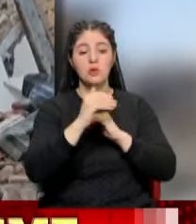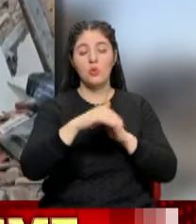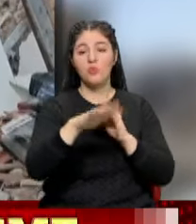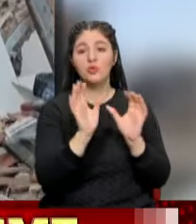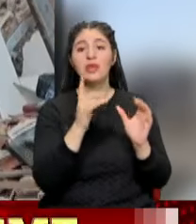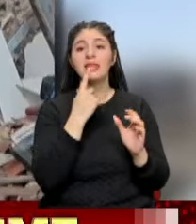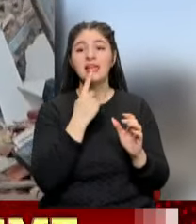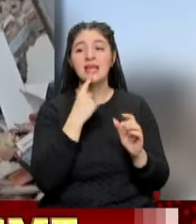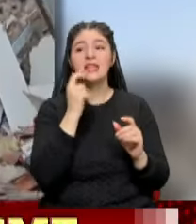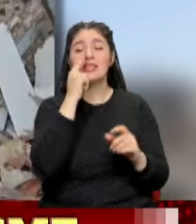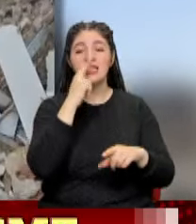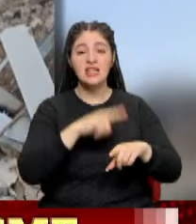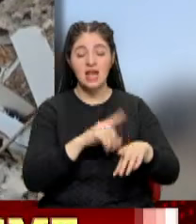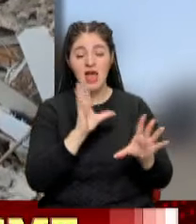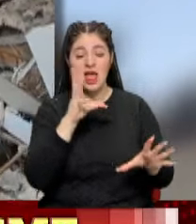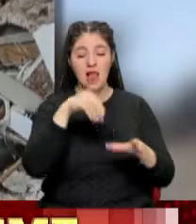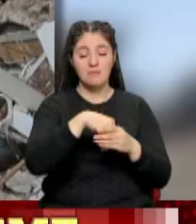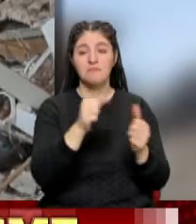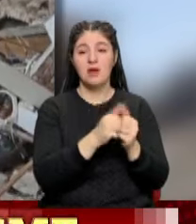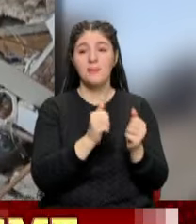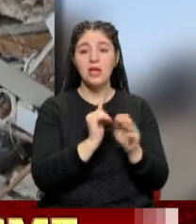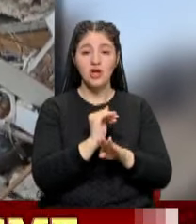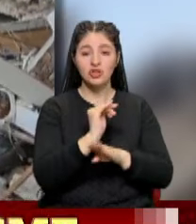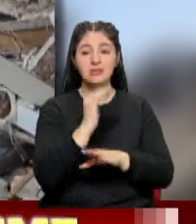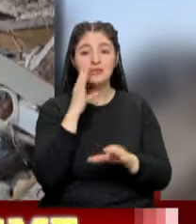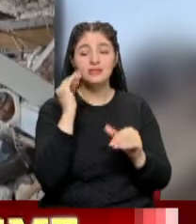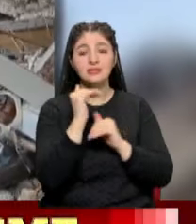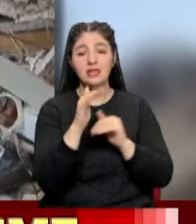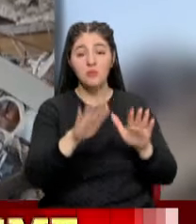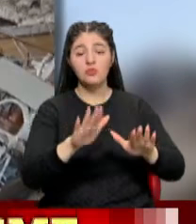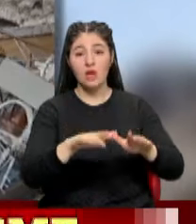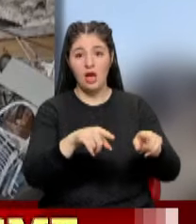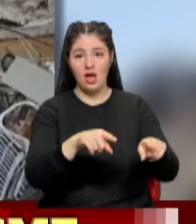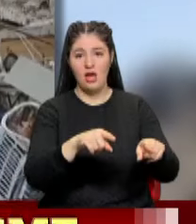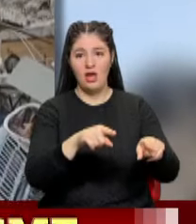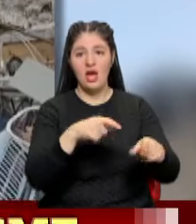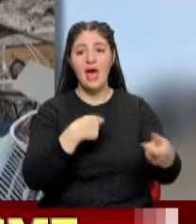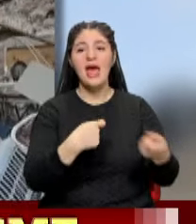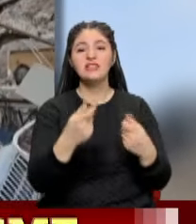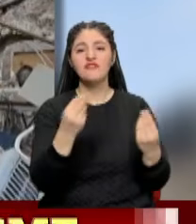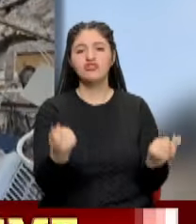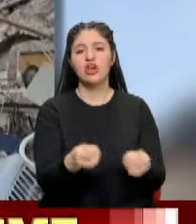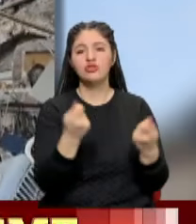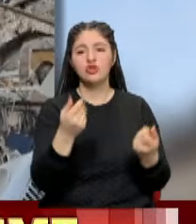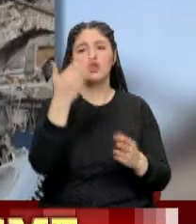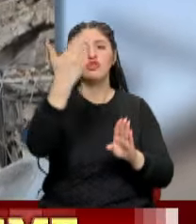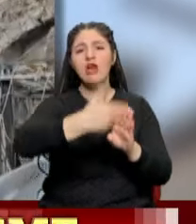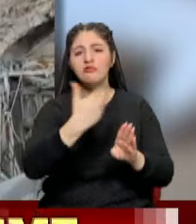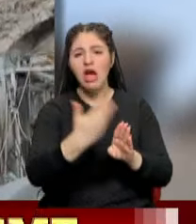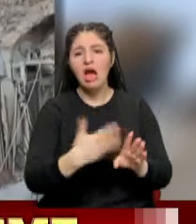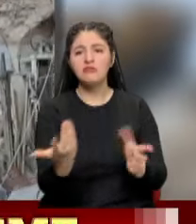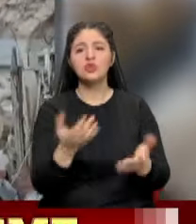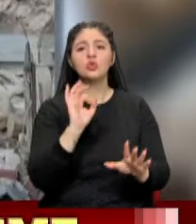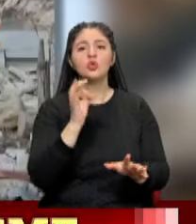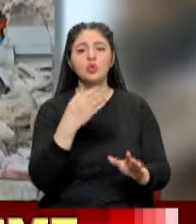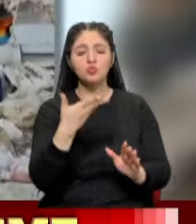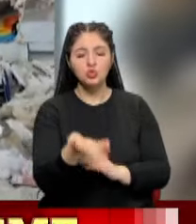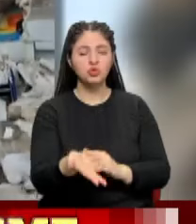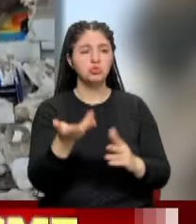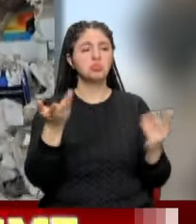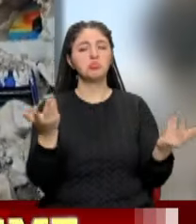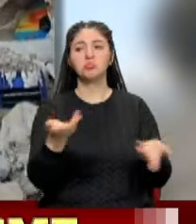tüm dillerin ve dinlerin bir arada yaşadığı insanlar burada. Esnaf olarak, dönercisi,